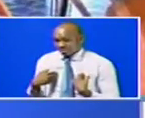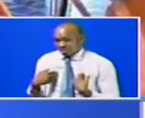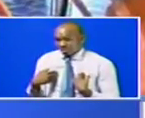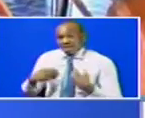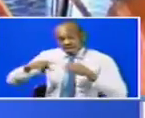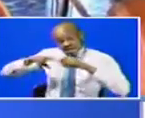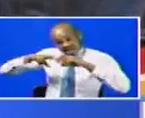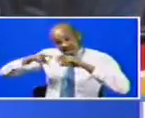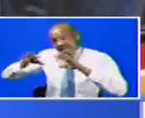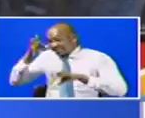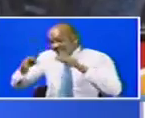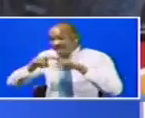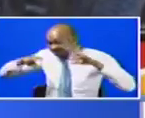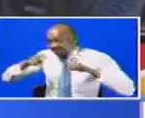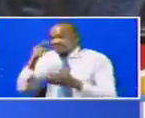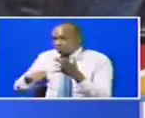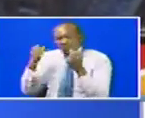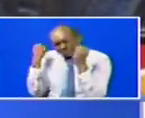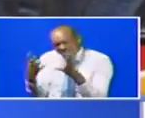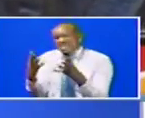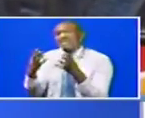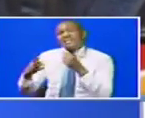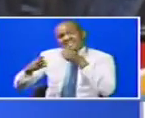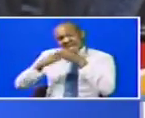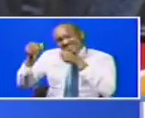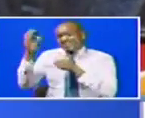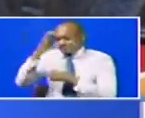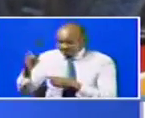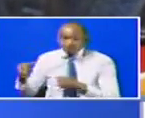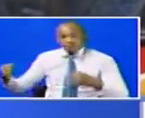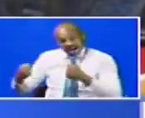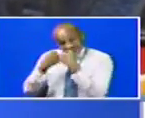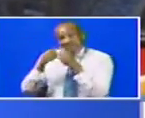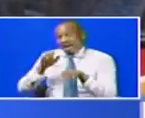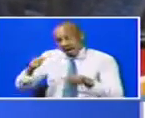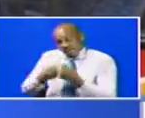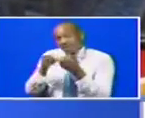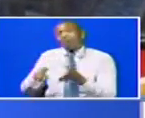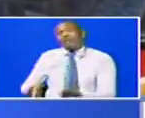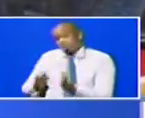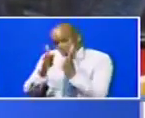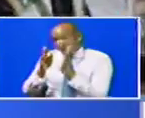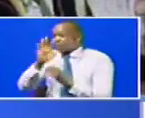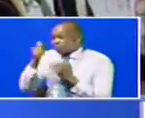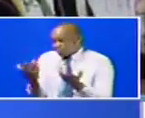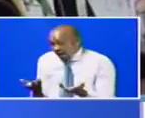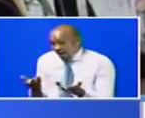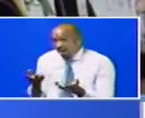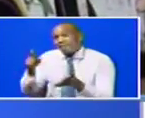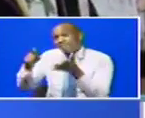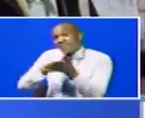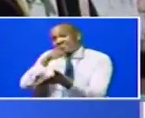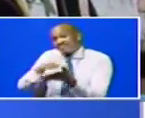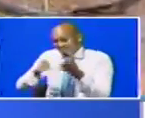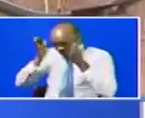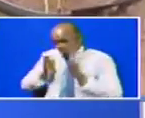Utafiti unaonyesha kwamba ajali nyingi sana, 90% juu ya 100 ajali ambazo tunashuhudia katika barabara zetu zinachangiwa na makosa ya